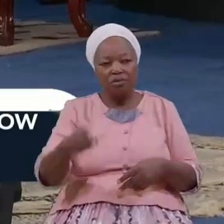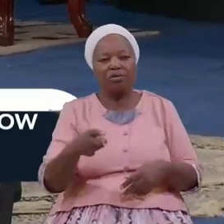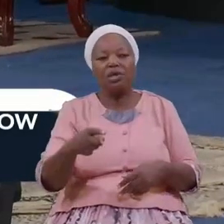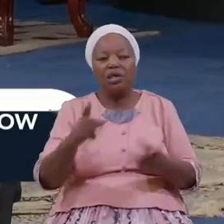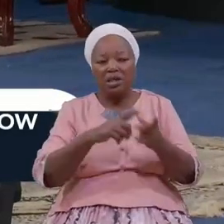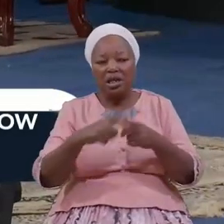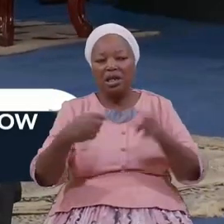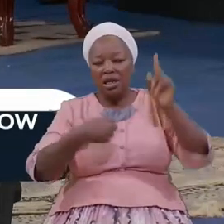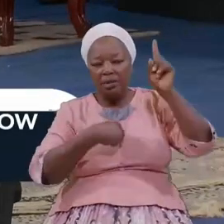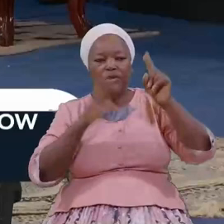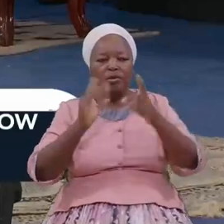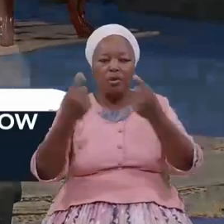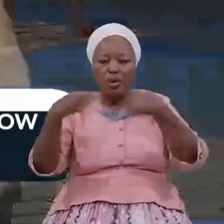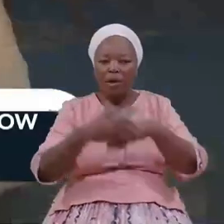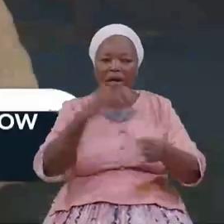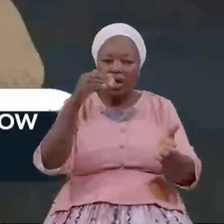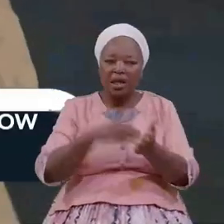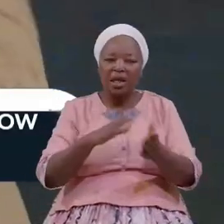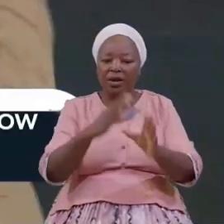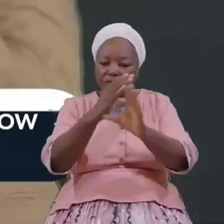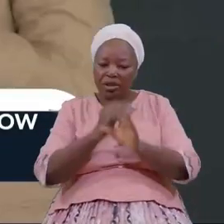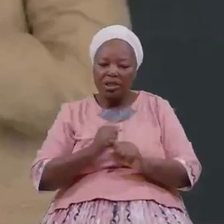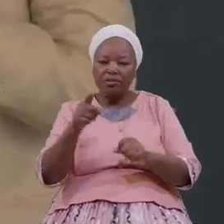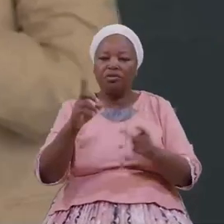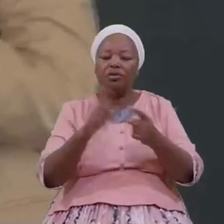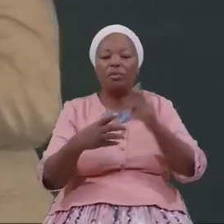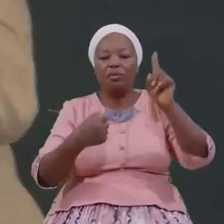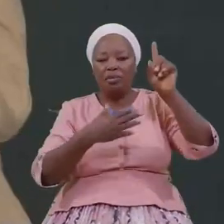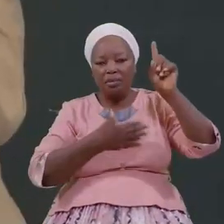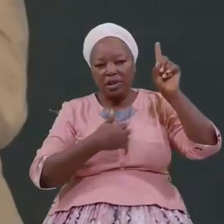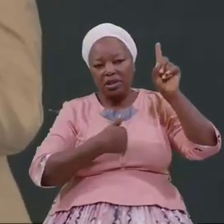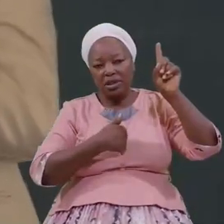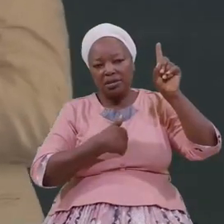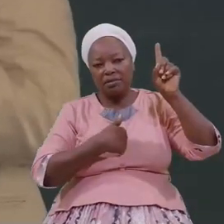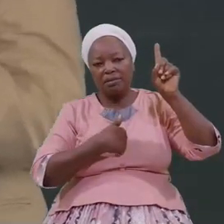reviendrai et je vous prendrai avec moi,